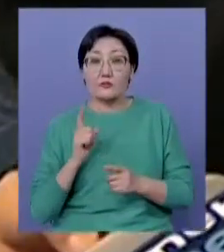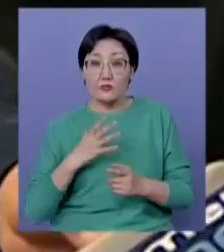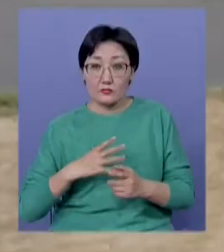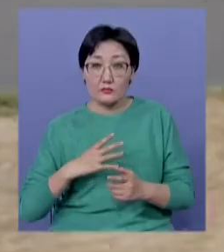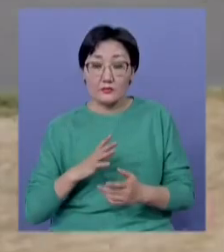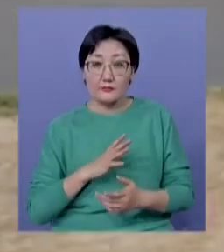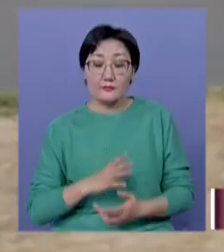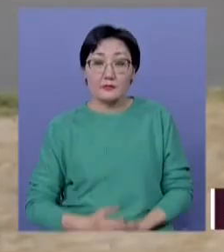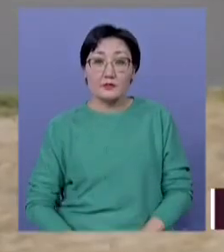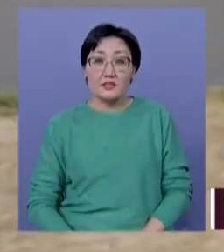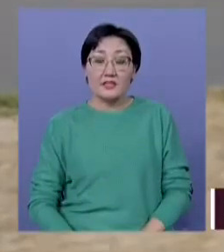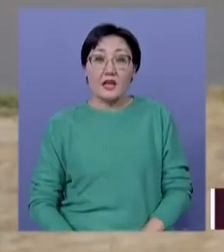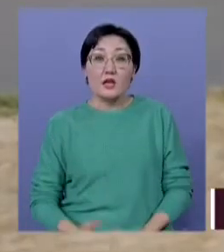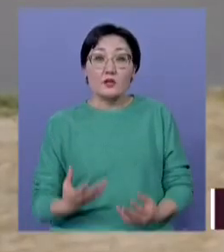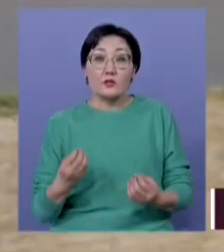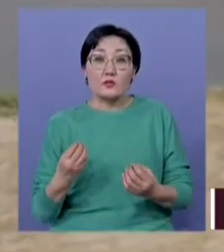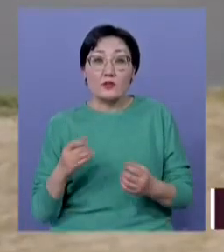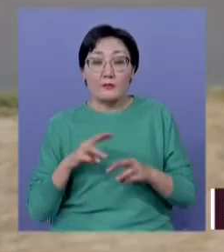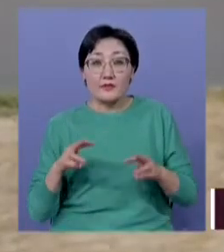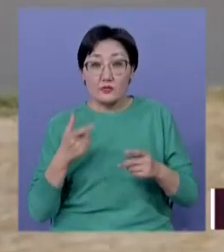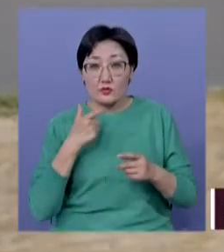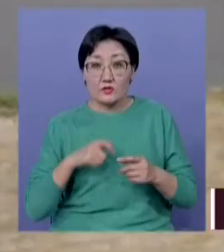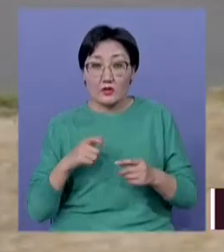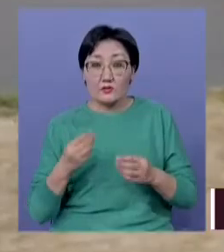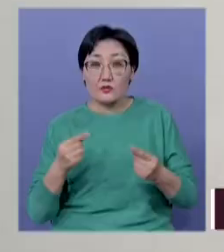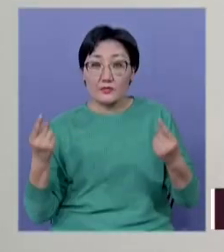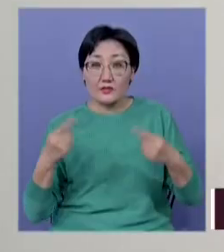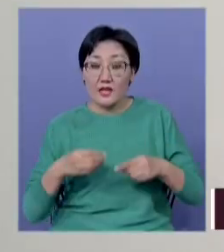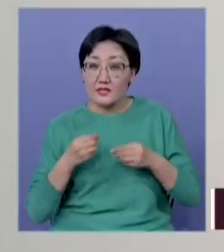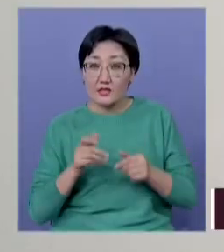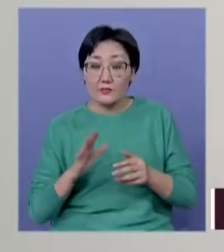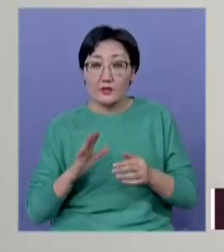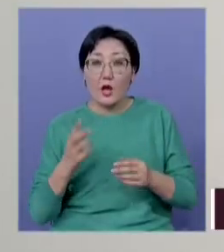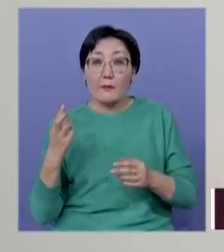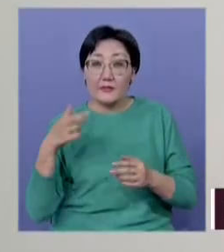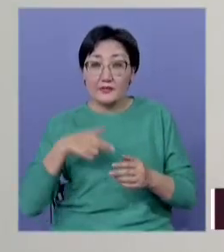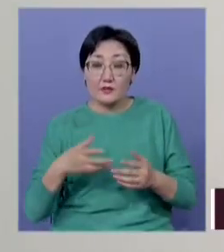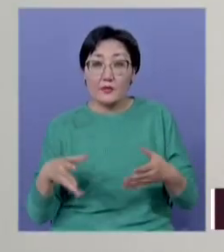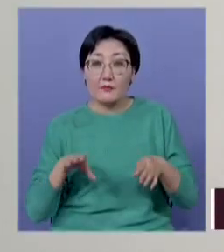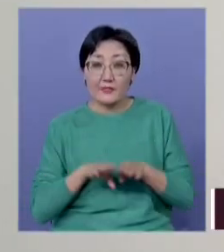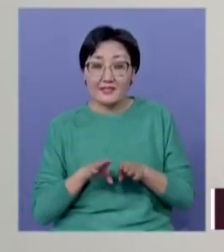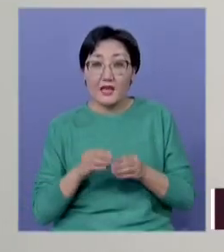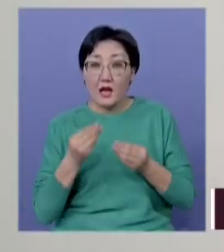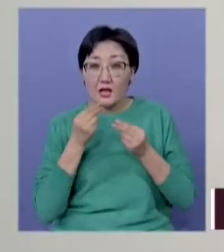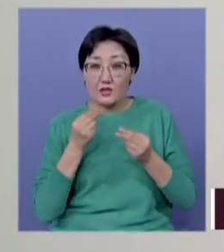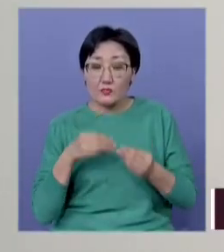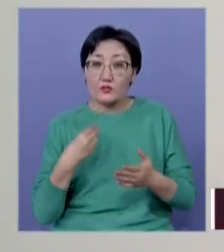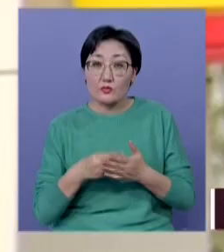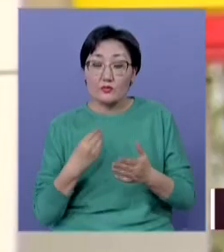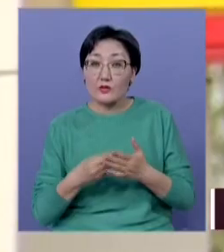болдық. Сондай-ақ министр Мырза бұның инфляцияға әсер етпейтінін айтып, бензинмен бірге азық түлік бағасы